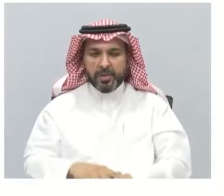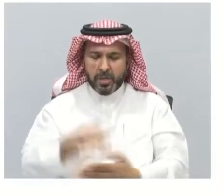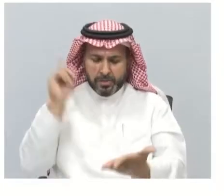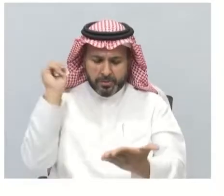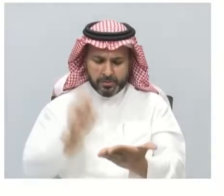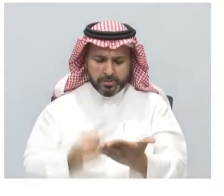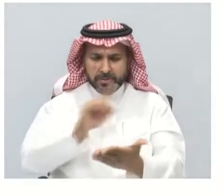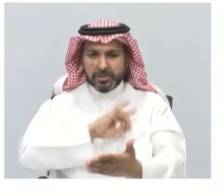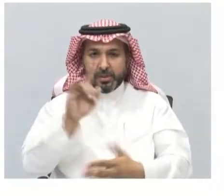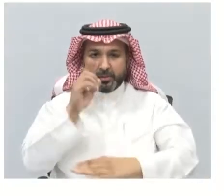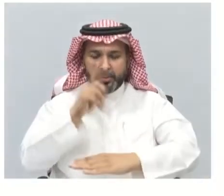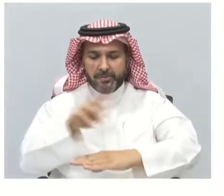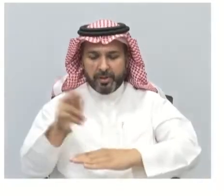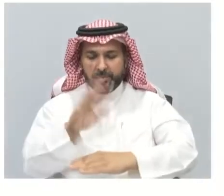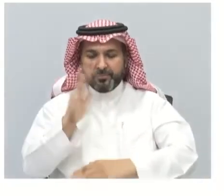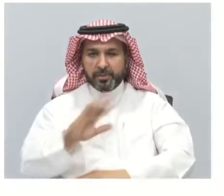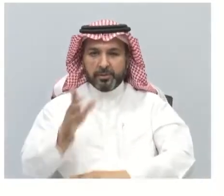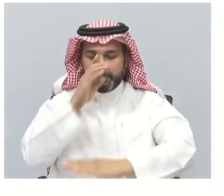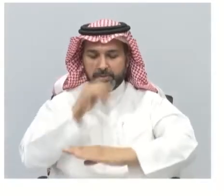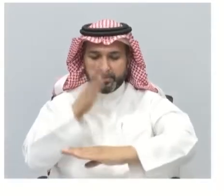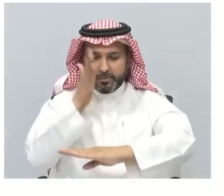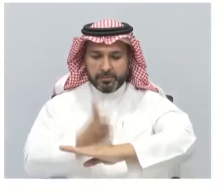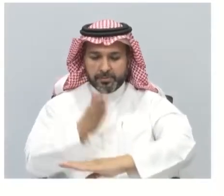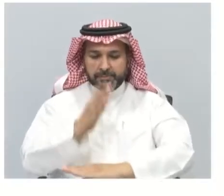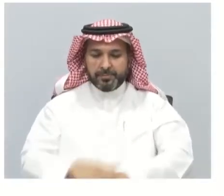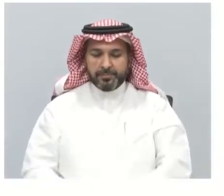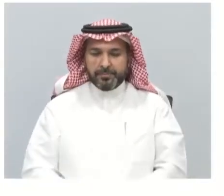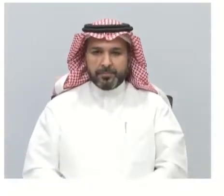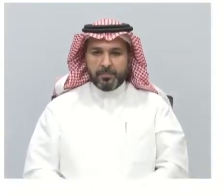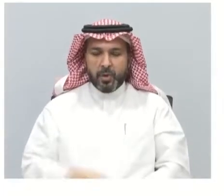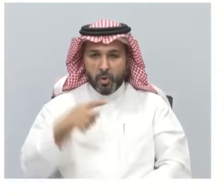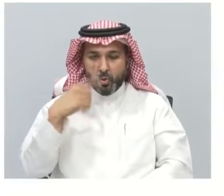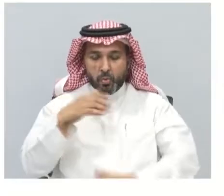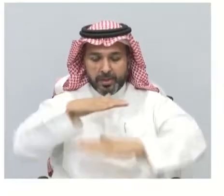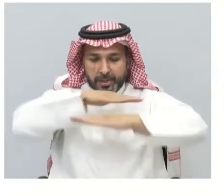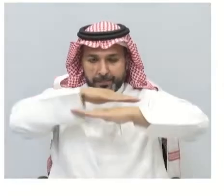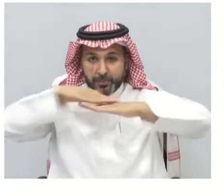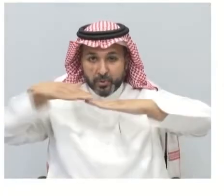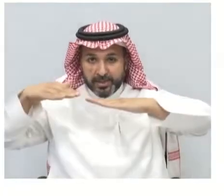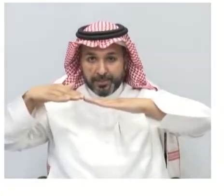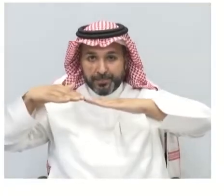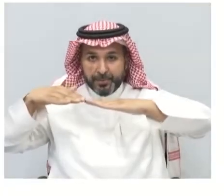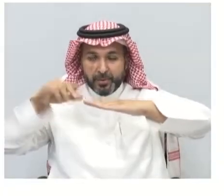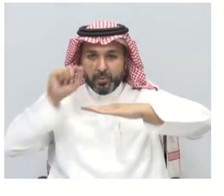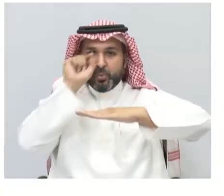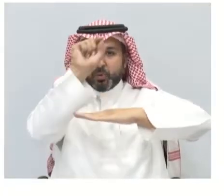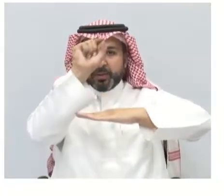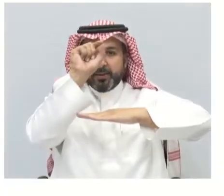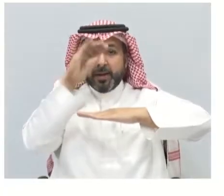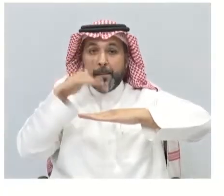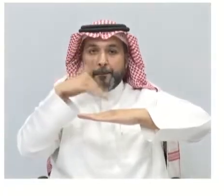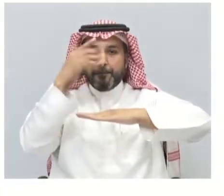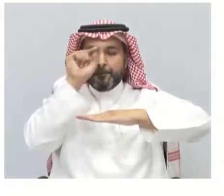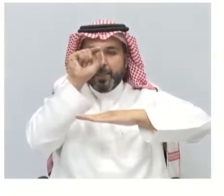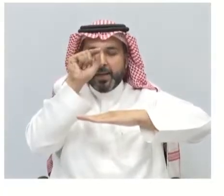لا تقع عليه وتلاحظ ان النقطه بي ونقطه والمستقيم هو ام لاي مستقيم ام ونقطه لا تقع عليه ولتكن ب